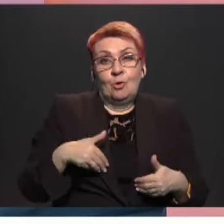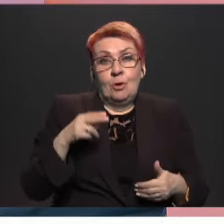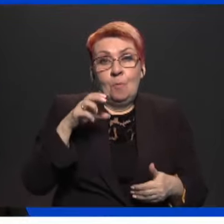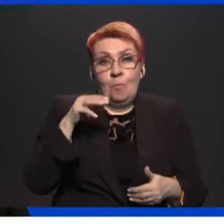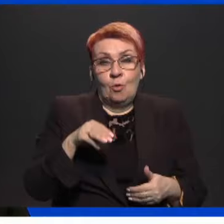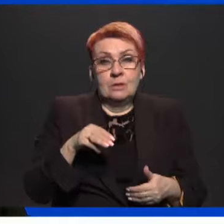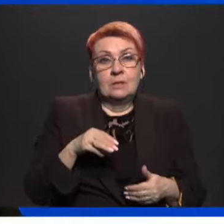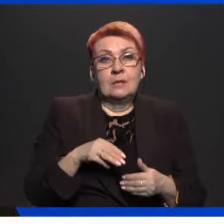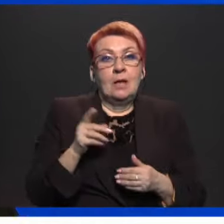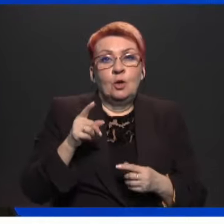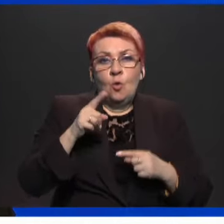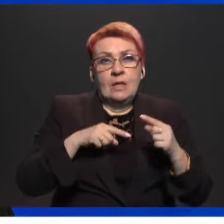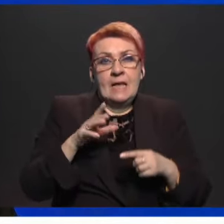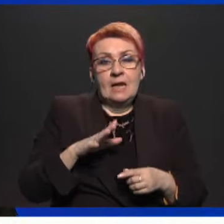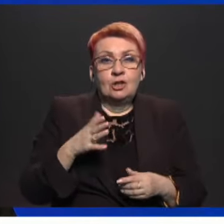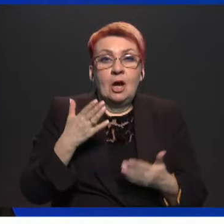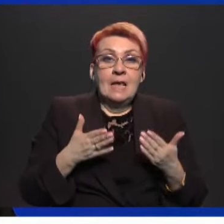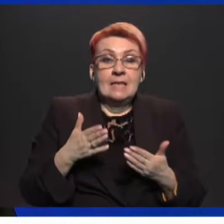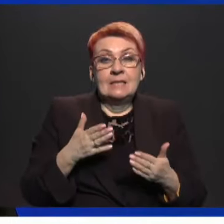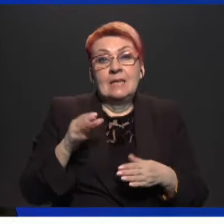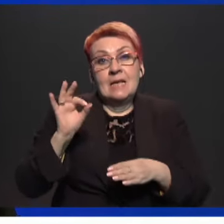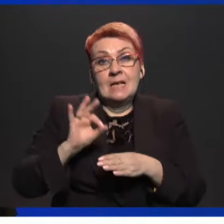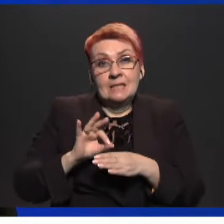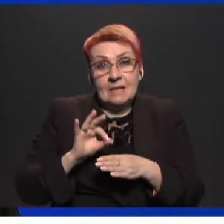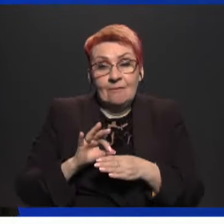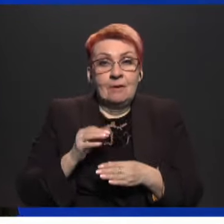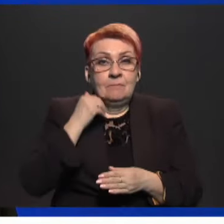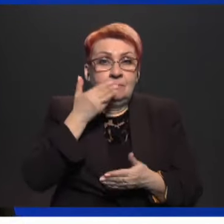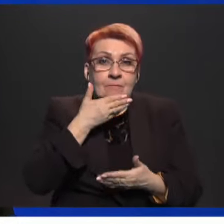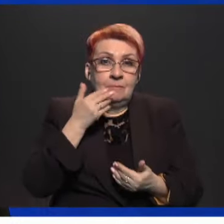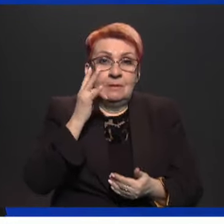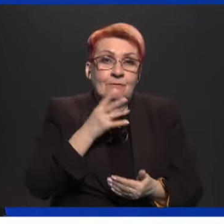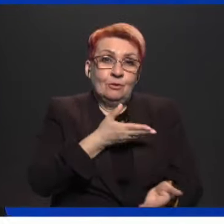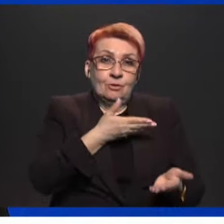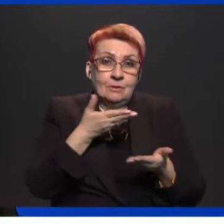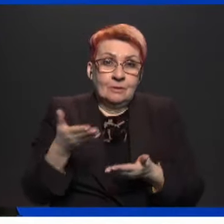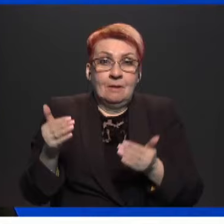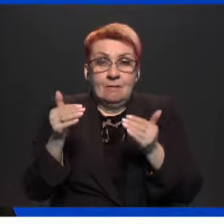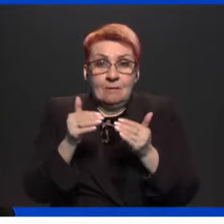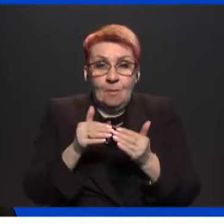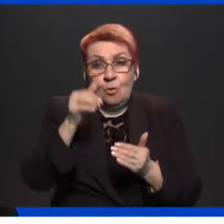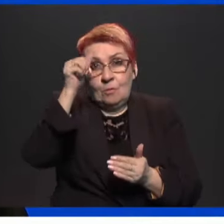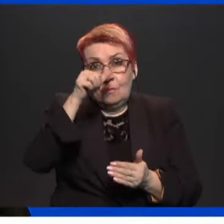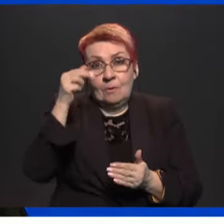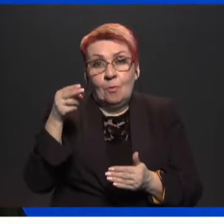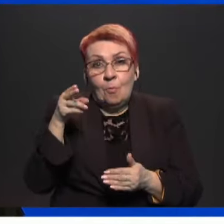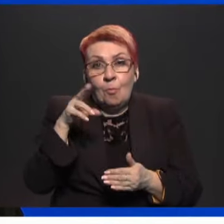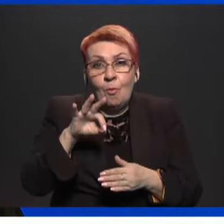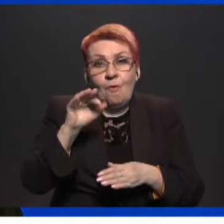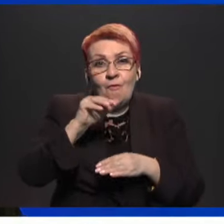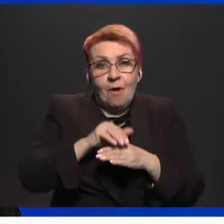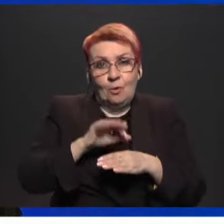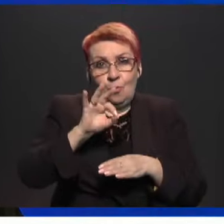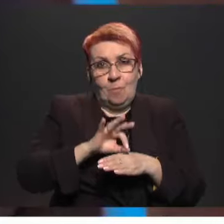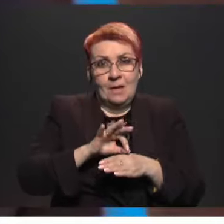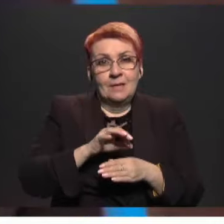реже. Если же человек захворал и болеет, то здесь ничего постыдного нет, позвать священника домой и пособоровать его по факту болезни.